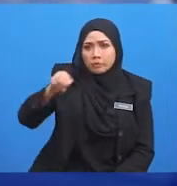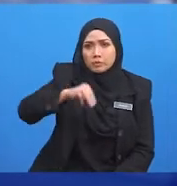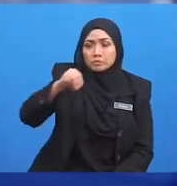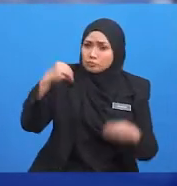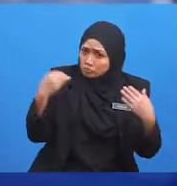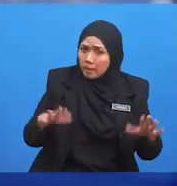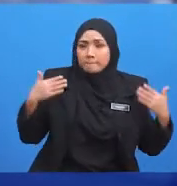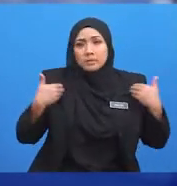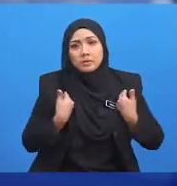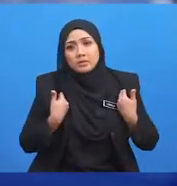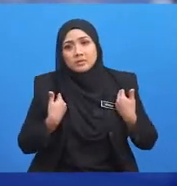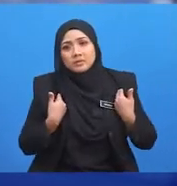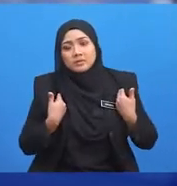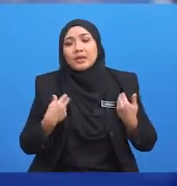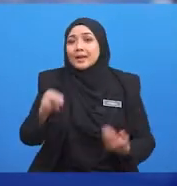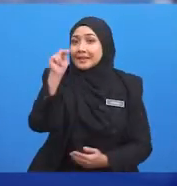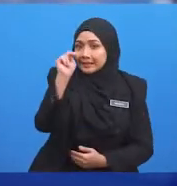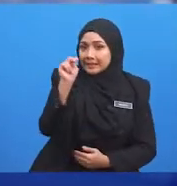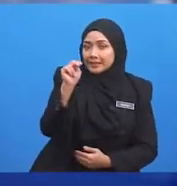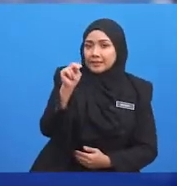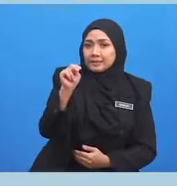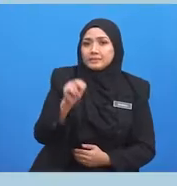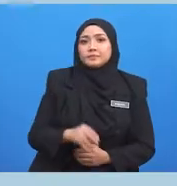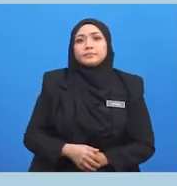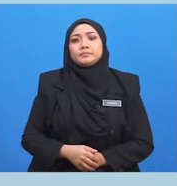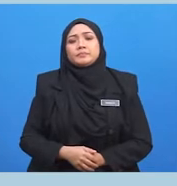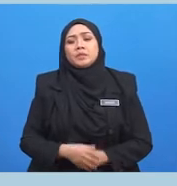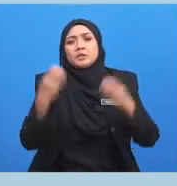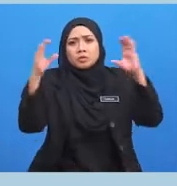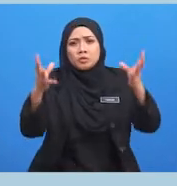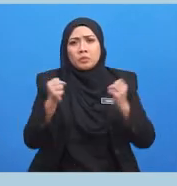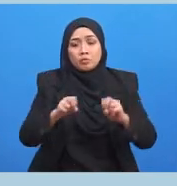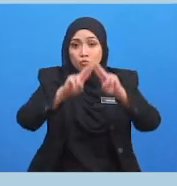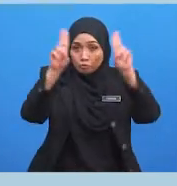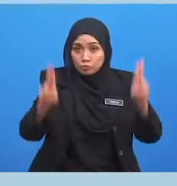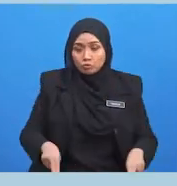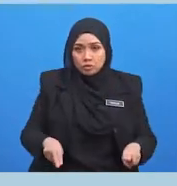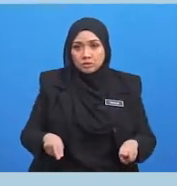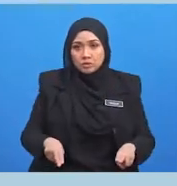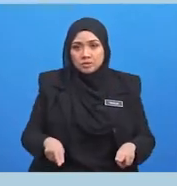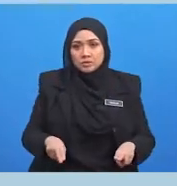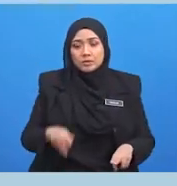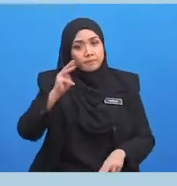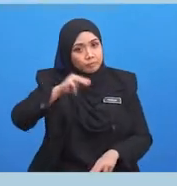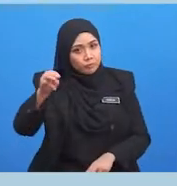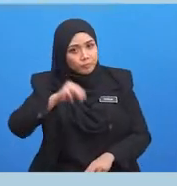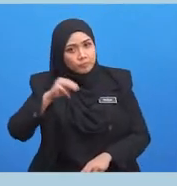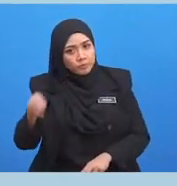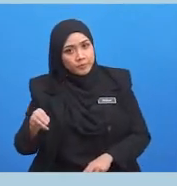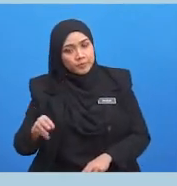Murid-murid dah penat? Ops, nanti dulu. Cikgu nak uji tahap pengetahuan